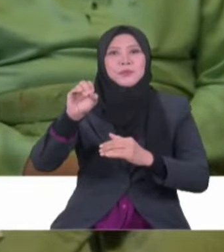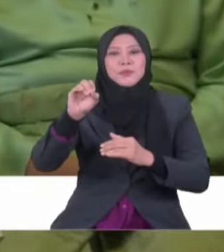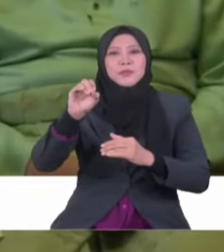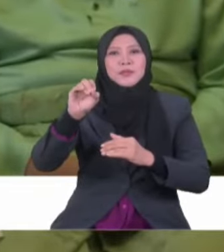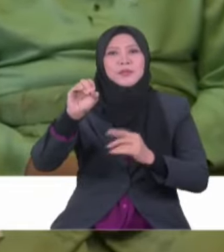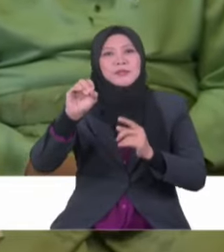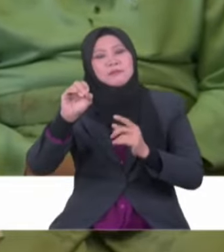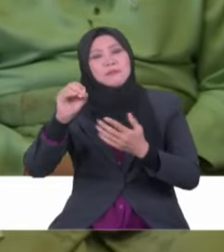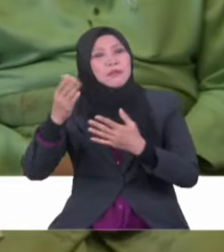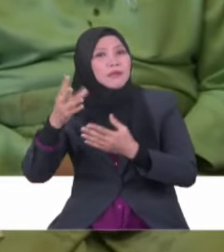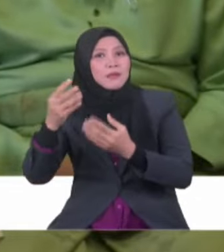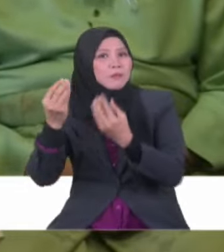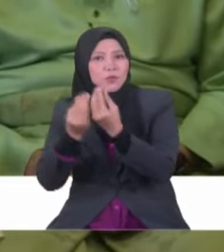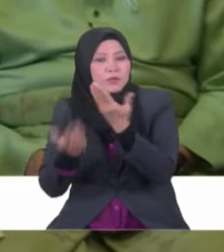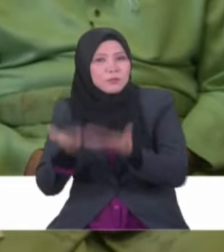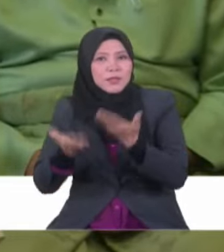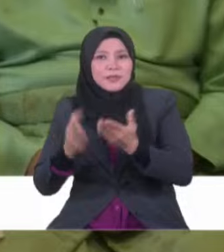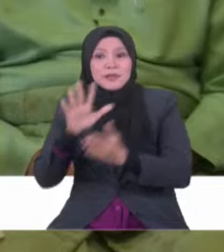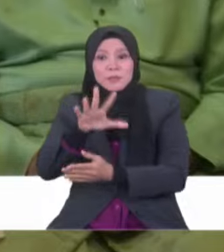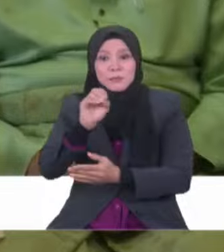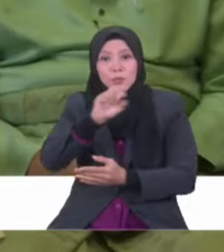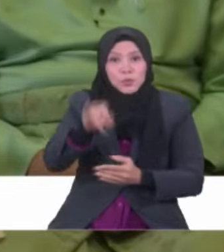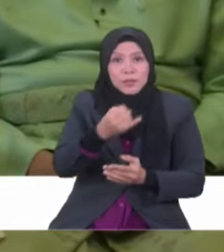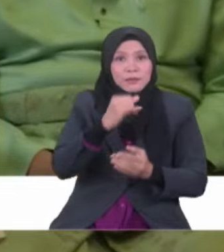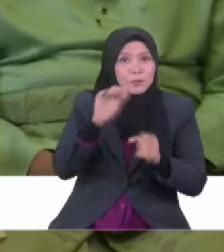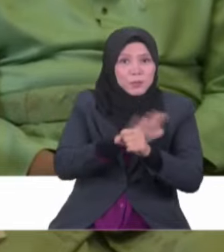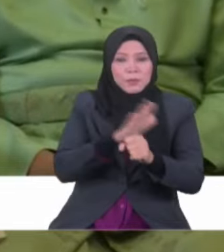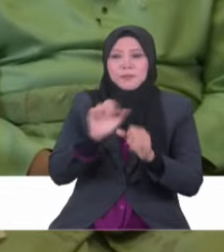kepada jumlah yang lebih.